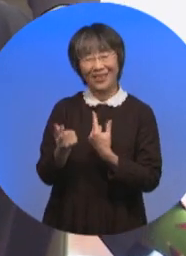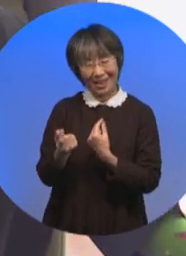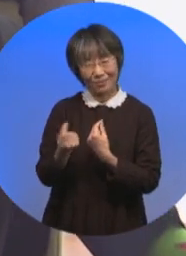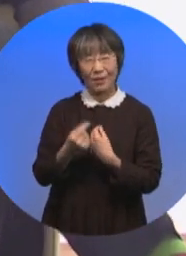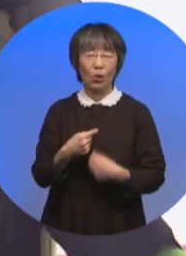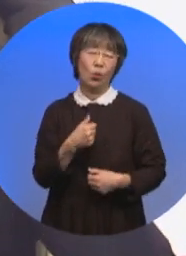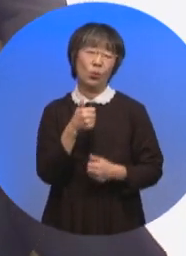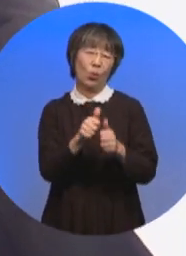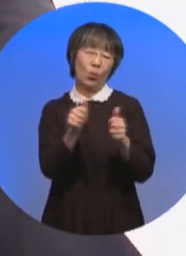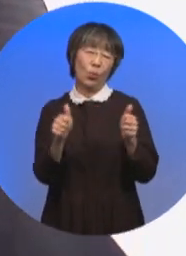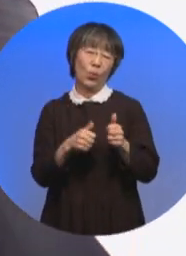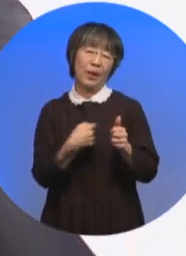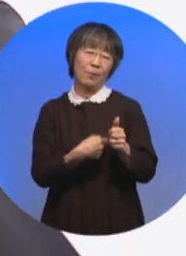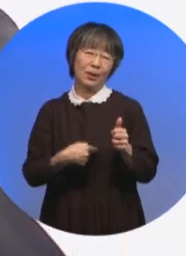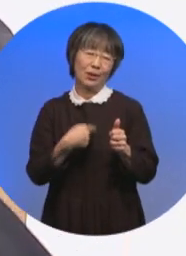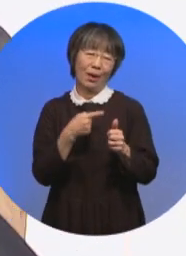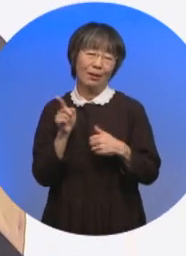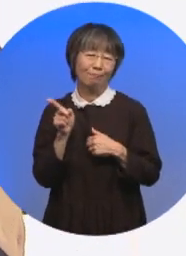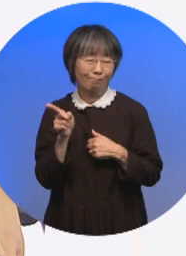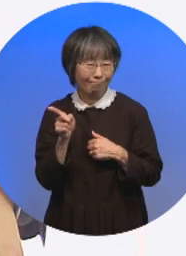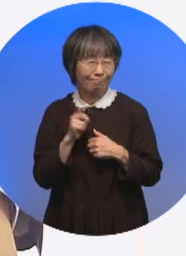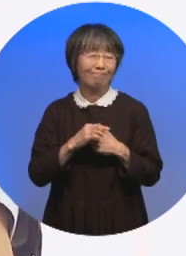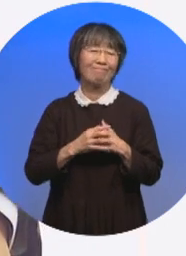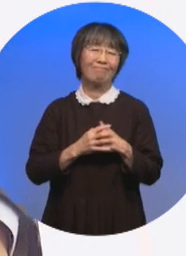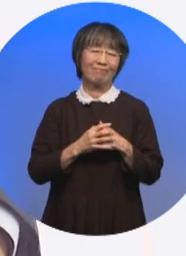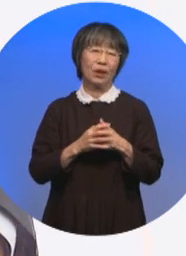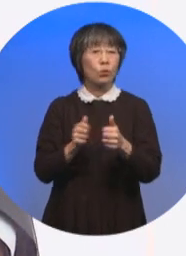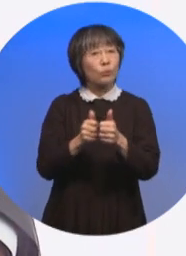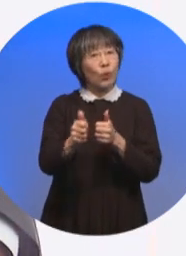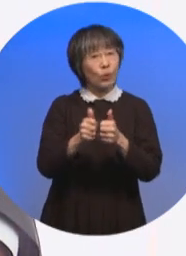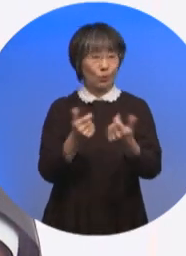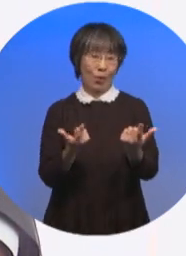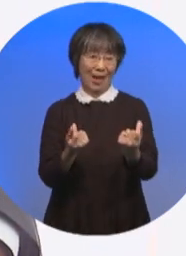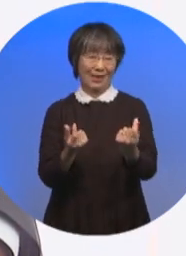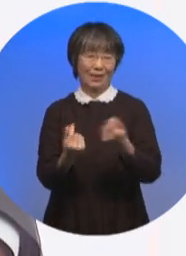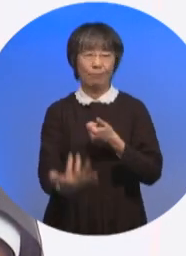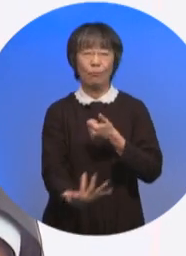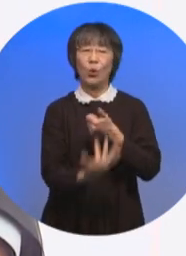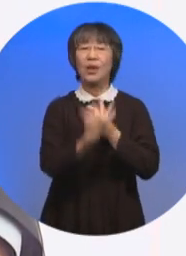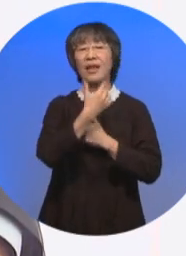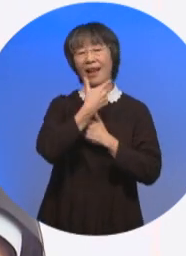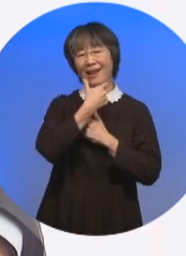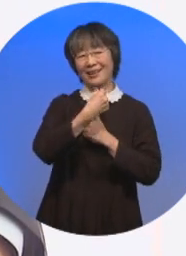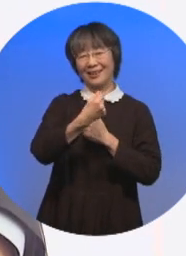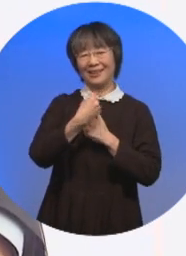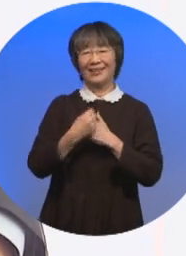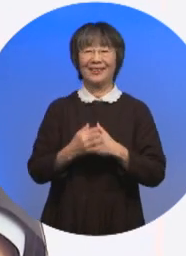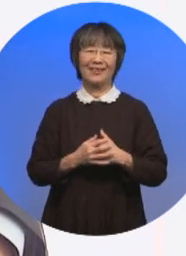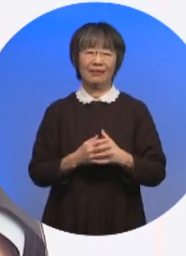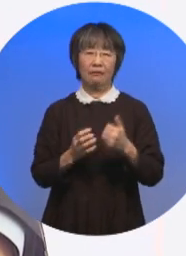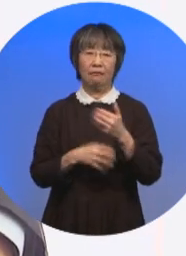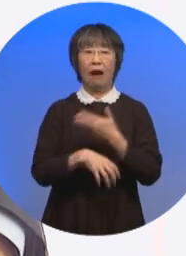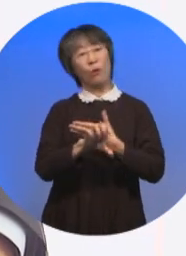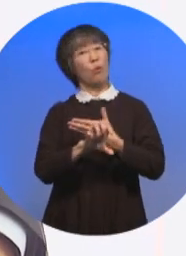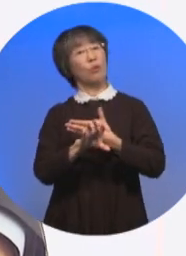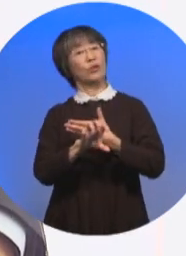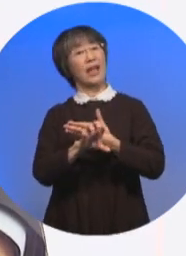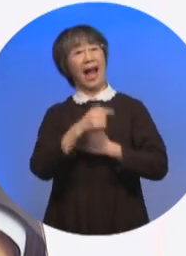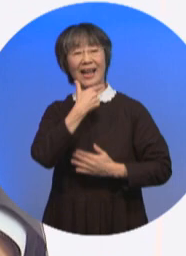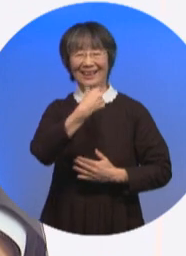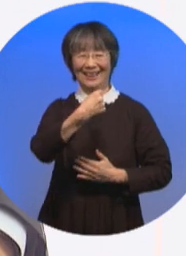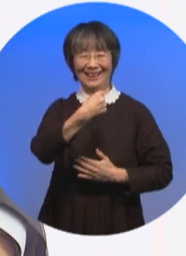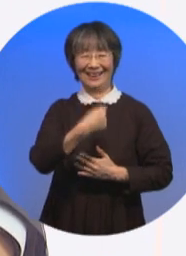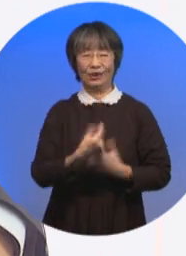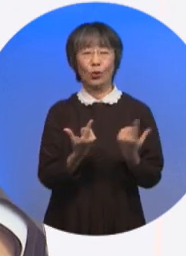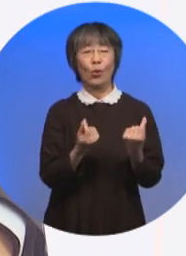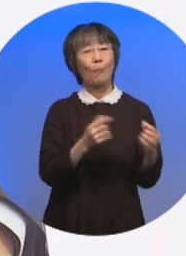のはそういうもんじゃないですか。 そうです、そんなもんですよ。 そんなもん なんですよ。そうですよね。 そんなもんなんですよ。 やっぱりちょっとモテたいなって。 いやもうそのカッコつけるだけですけど。